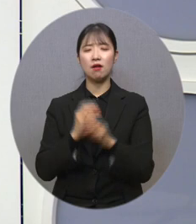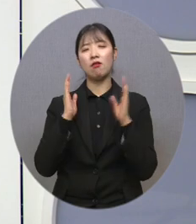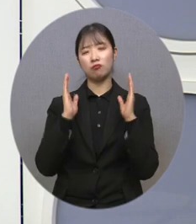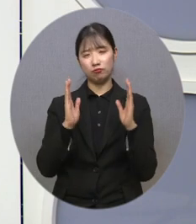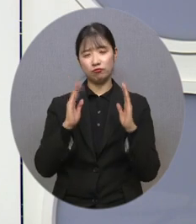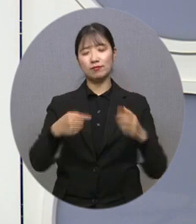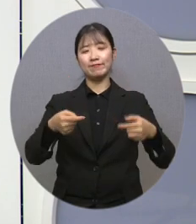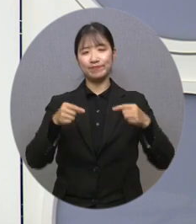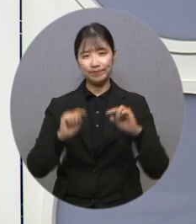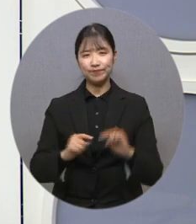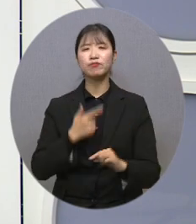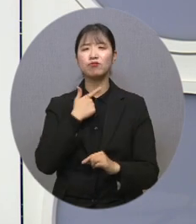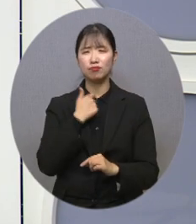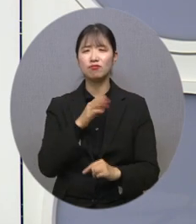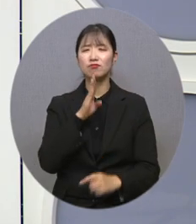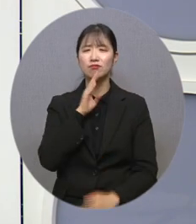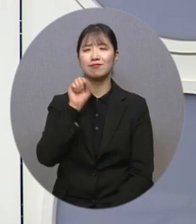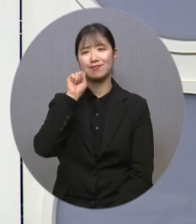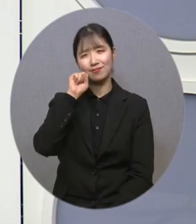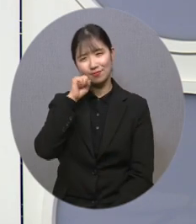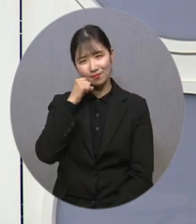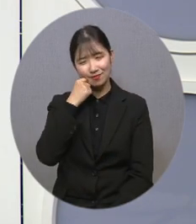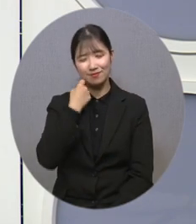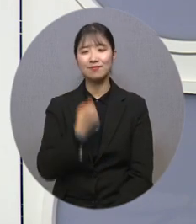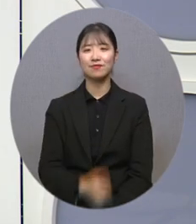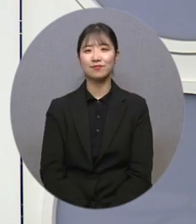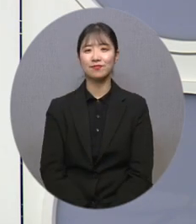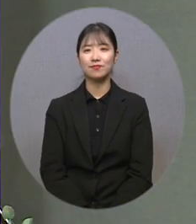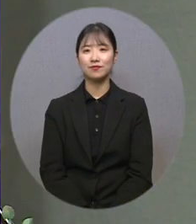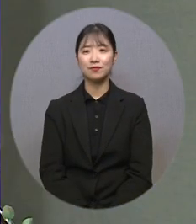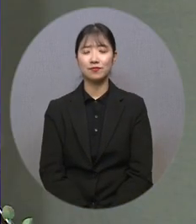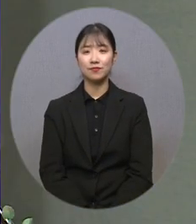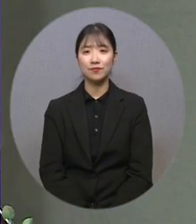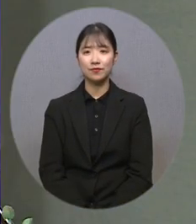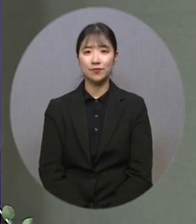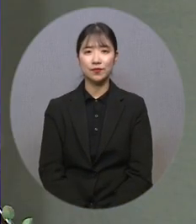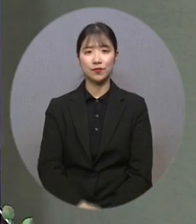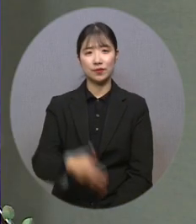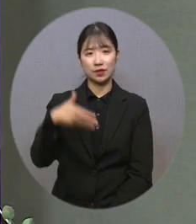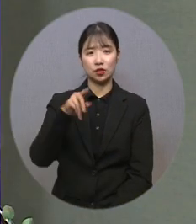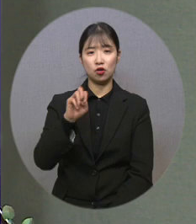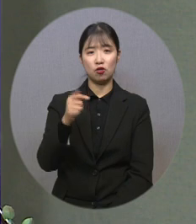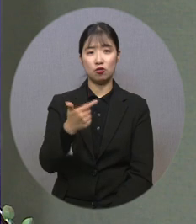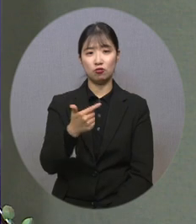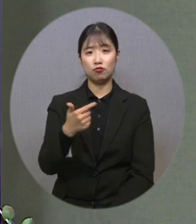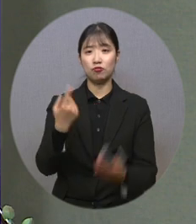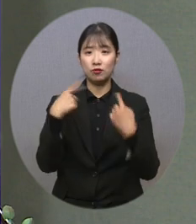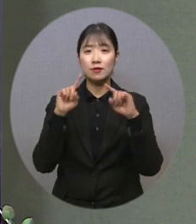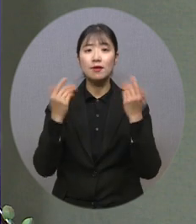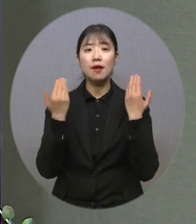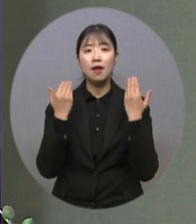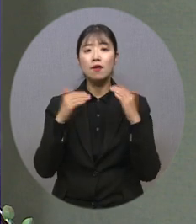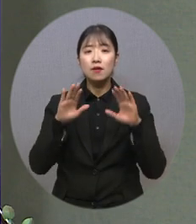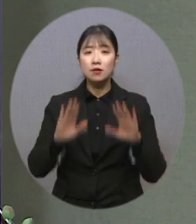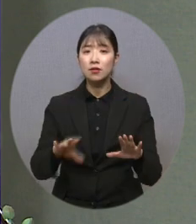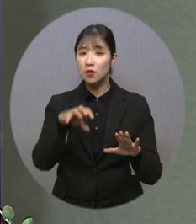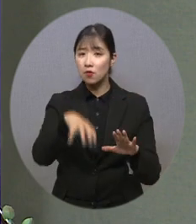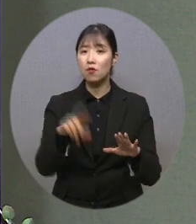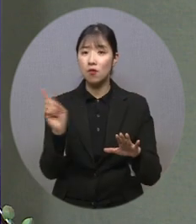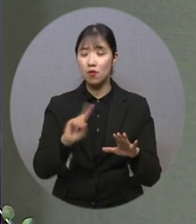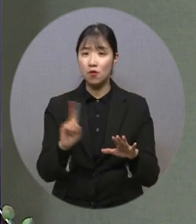수업에 임했던 그런 어려움이 있었습니다. 네. 그 청운대학교가 지금 자리 잡고 있는